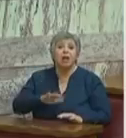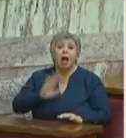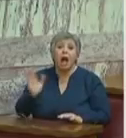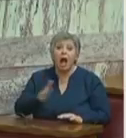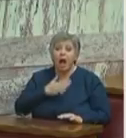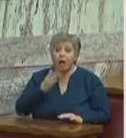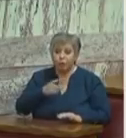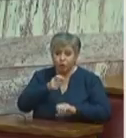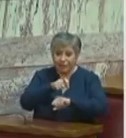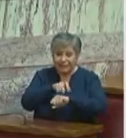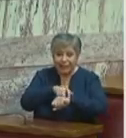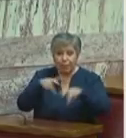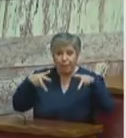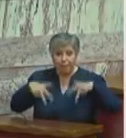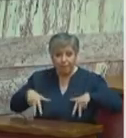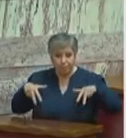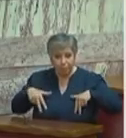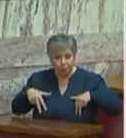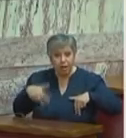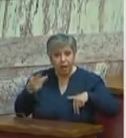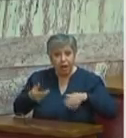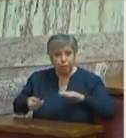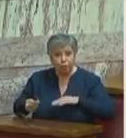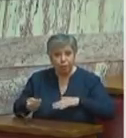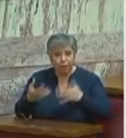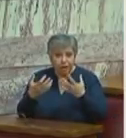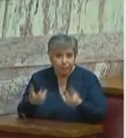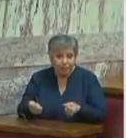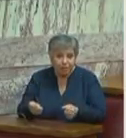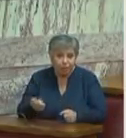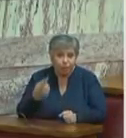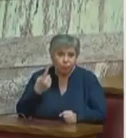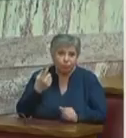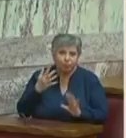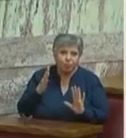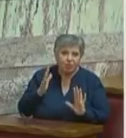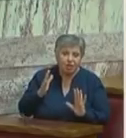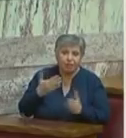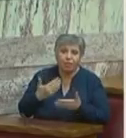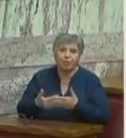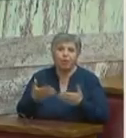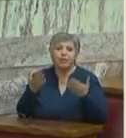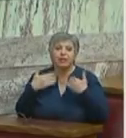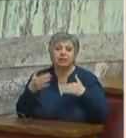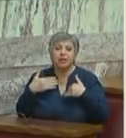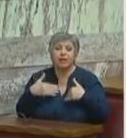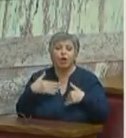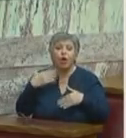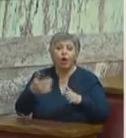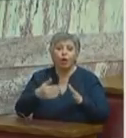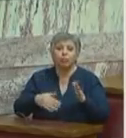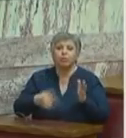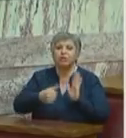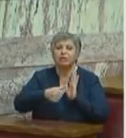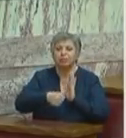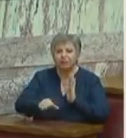καθηκόντων, δεν υπάρχει έγκλημα. Άρα δεν χρειάζεται να μιλήσουμε ούτε για αρμοδιότητα, ούτε για παραγραφή, ούτε για εξάλληψη. Αυτό λέει